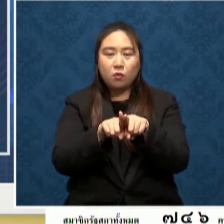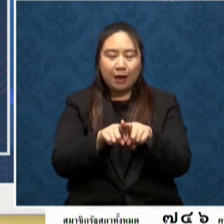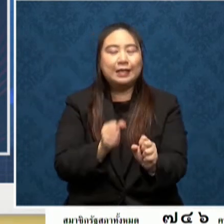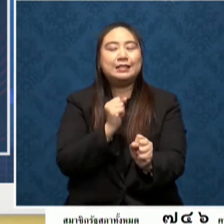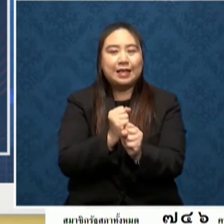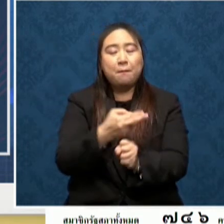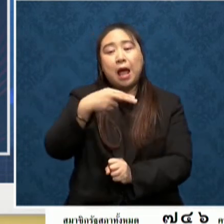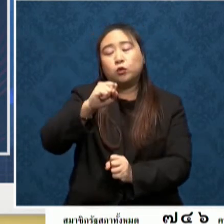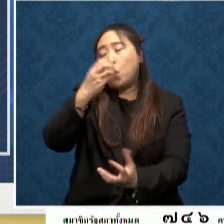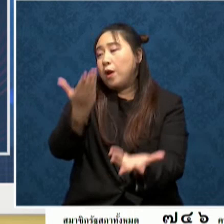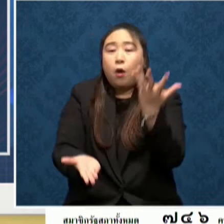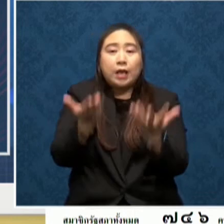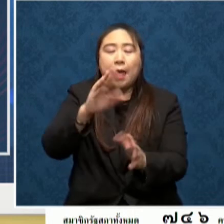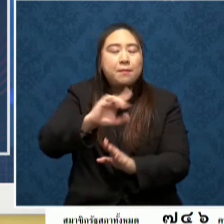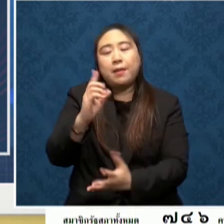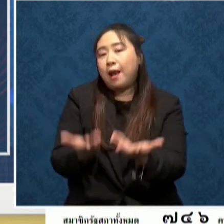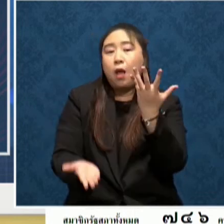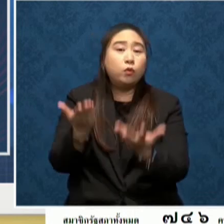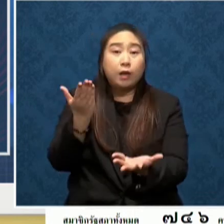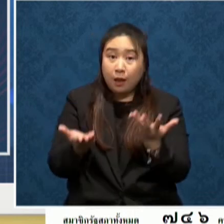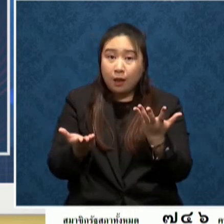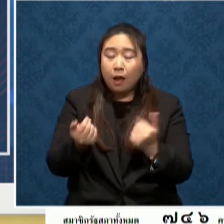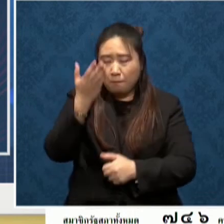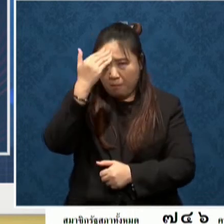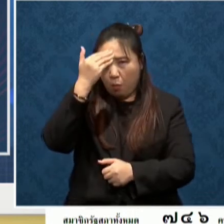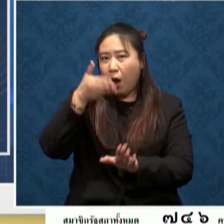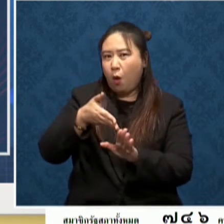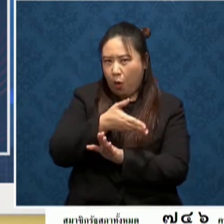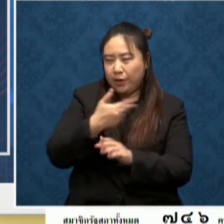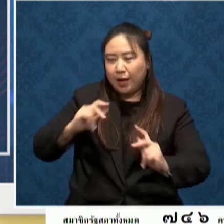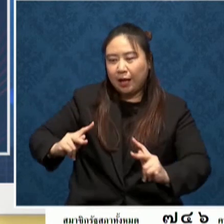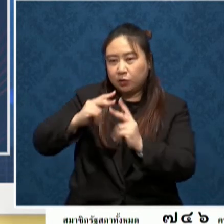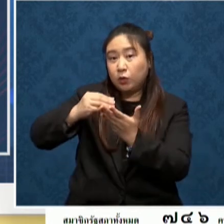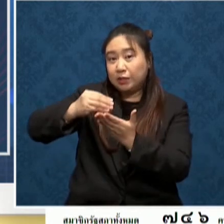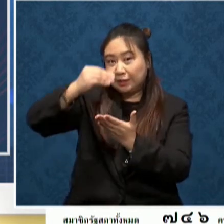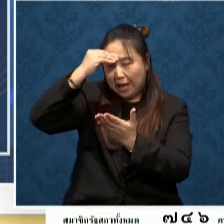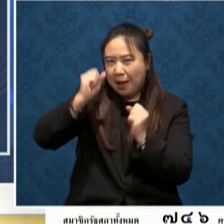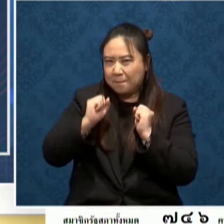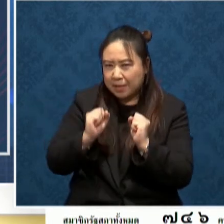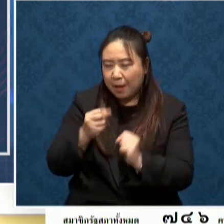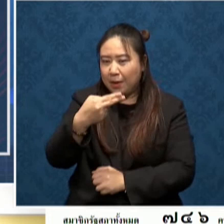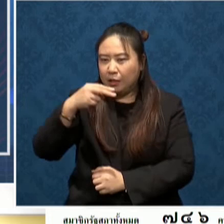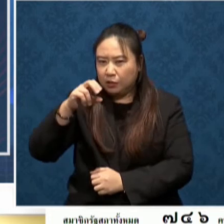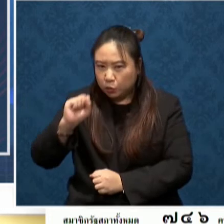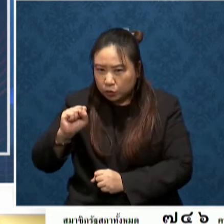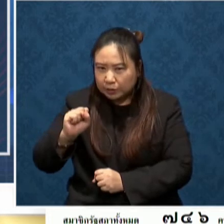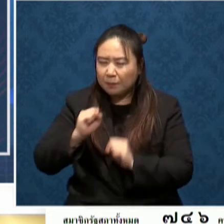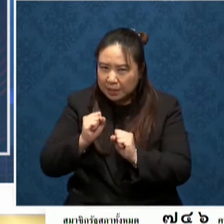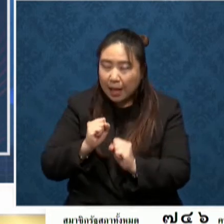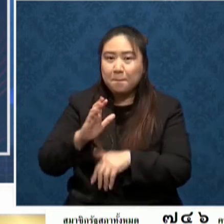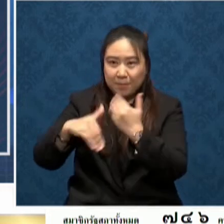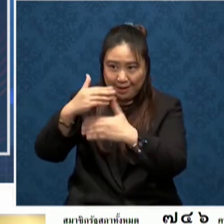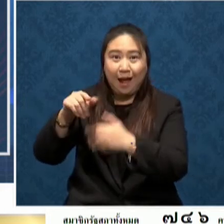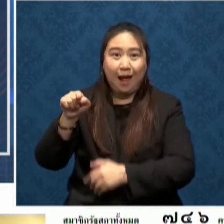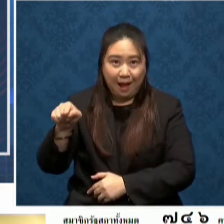ทำหลัสตรรแบบใดก็ได้หรอไม่ เพรทฉันทราบมาก่อนหนานี้ว่าการส่งศึษามีควพยายามพฒนาหลสตรฐานสมัทภนะ ซึดฉัเห็นด